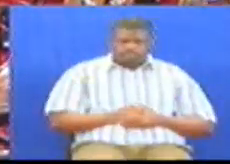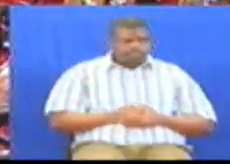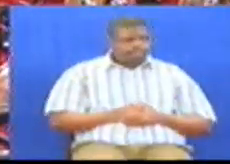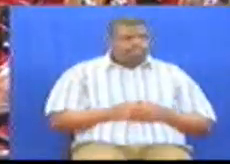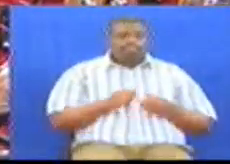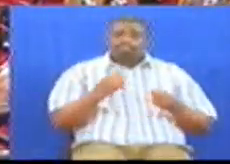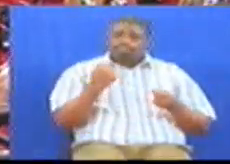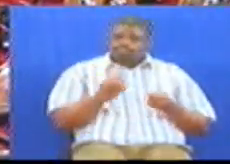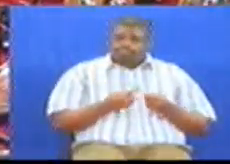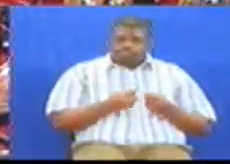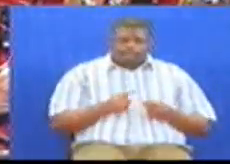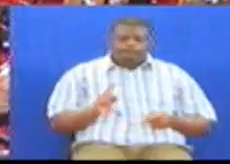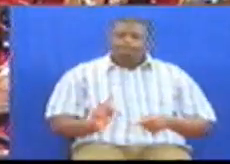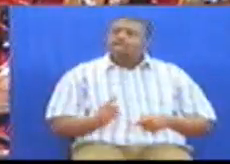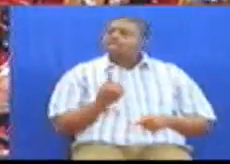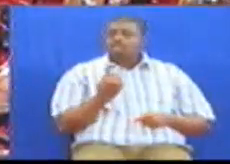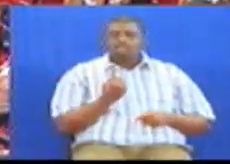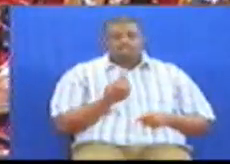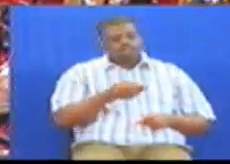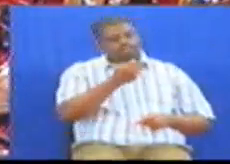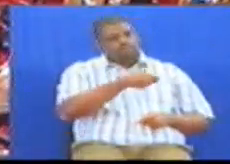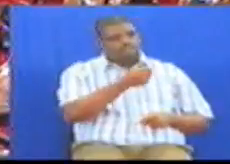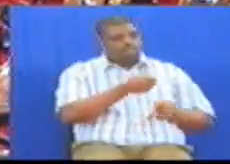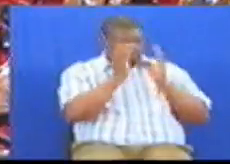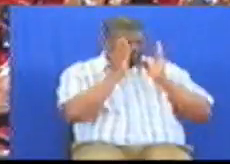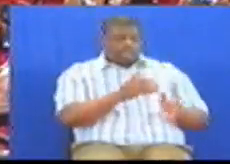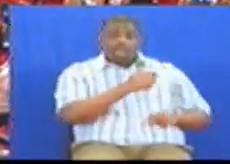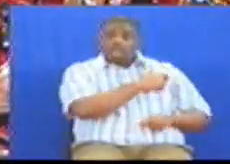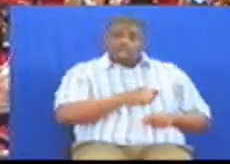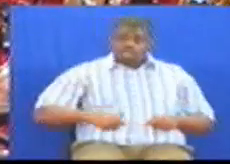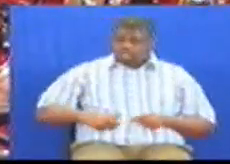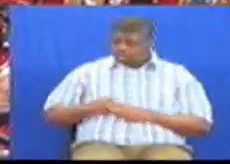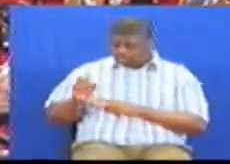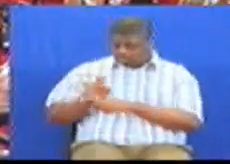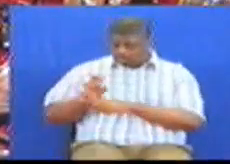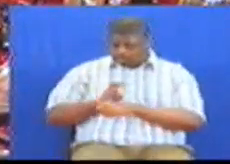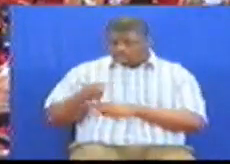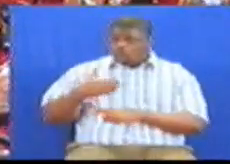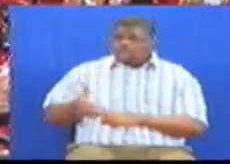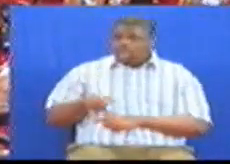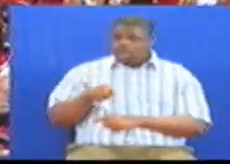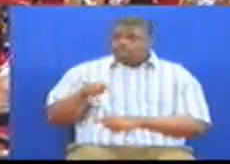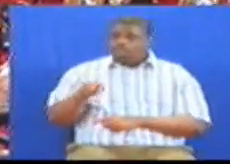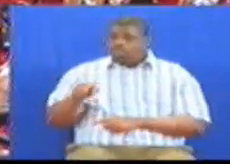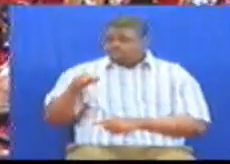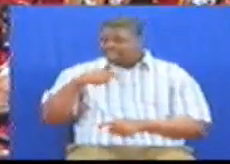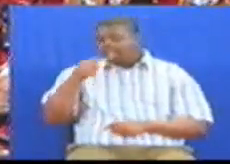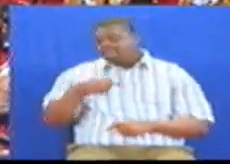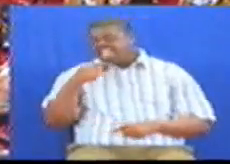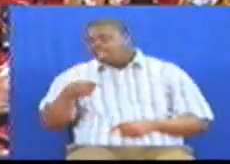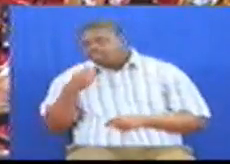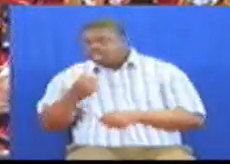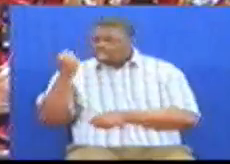nimpongeze mheshimiwa Rais ambaye moja kwa moja anasimamia wizara hii ya TAMISEMI kwa